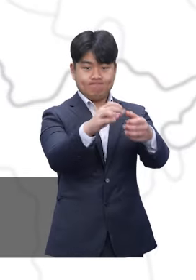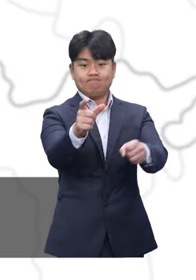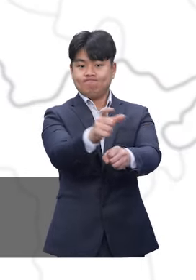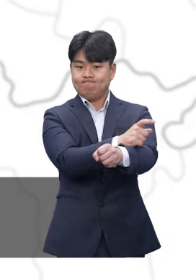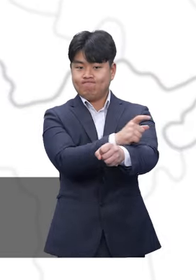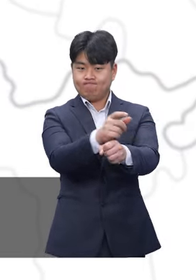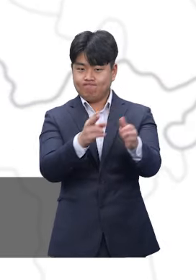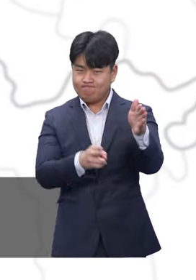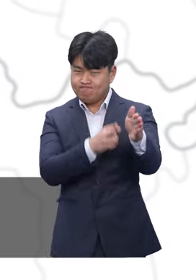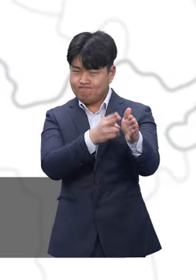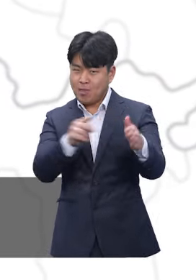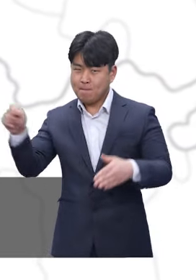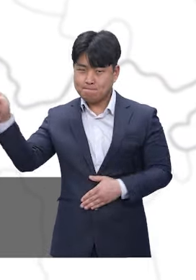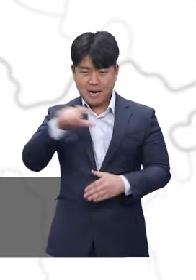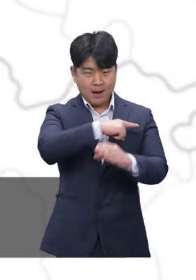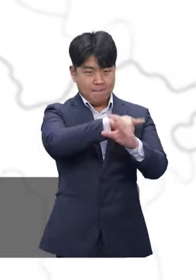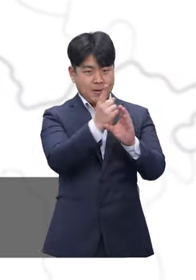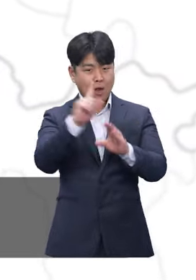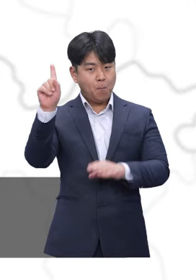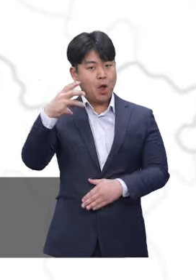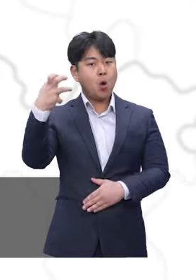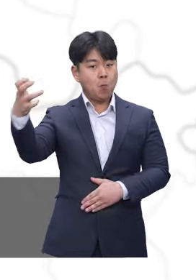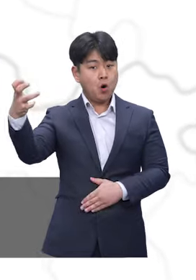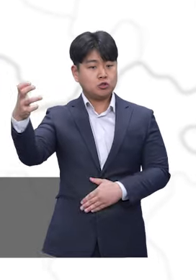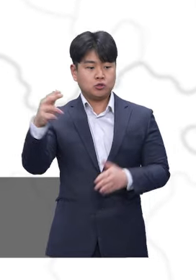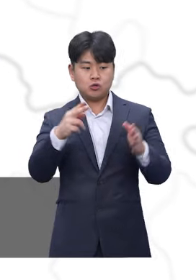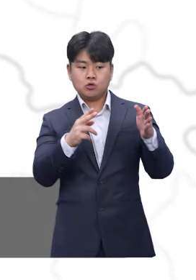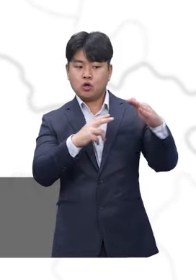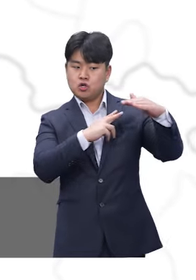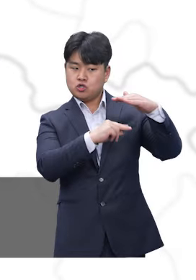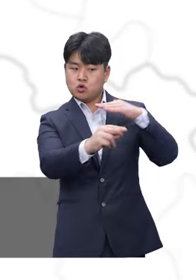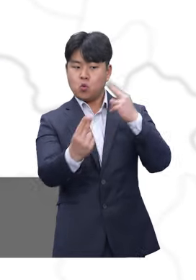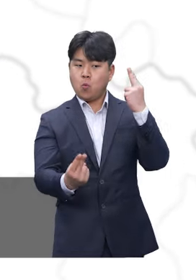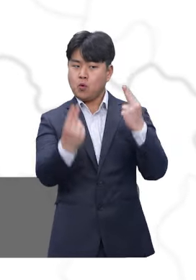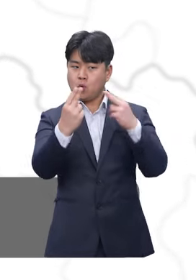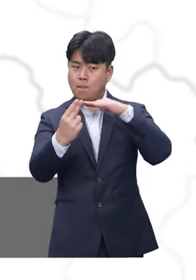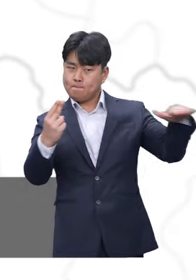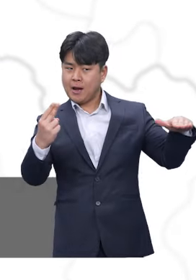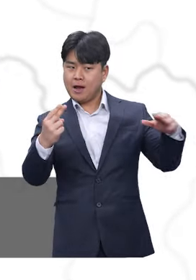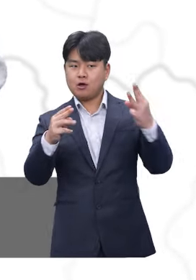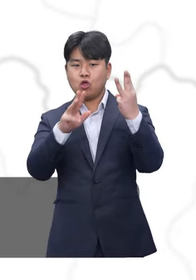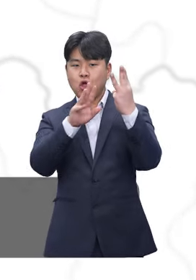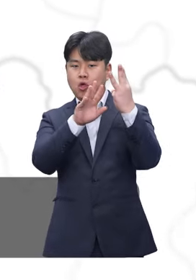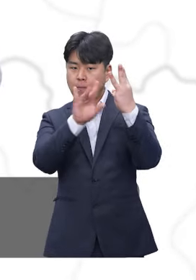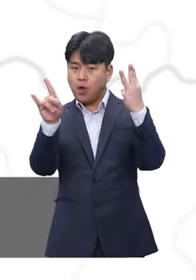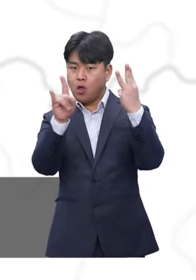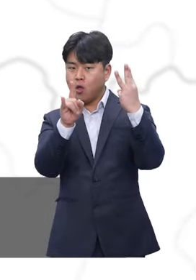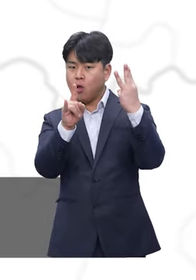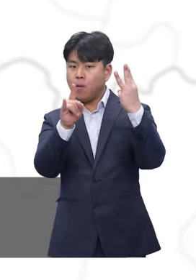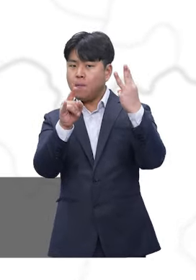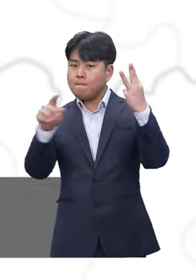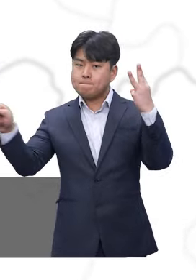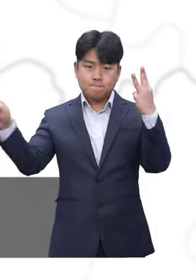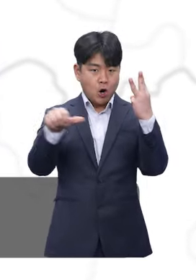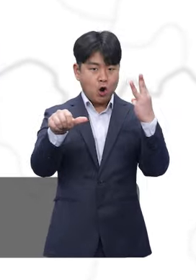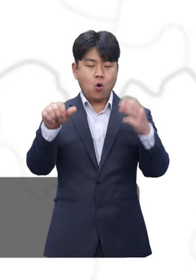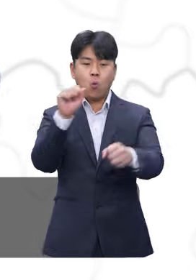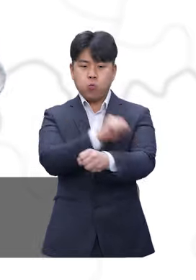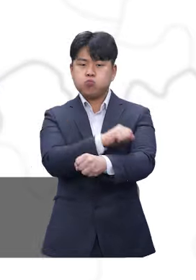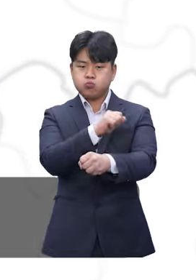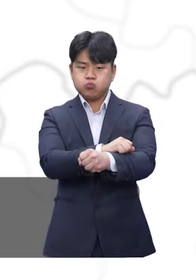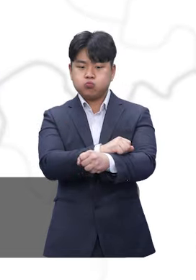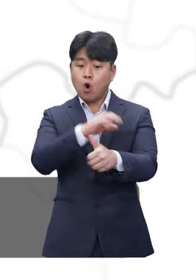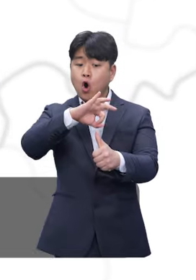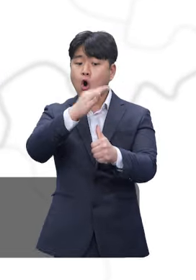시속이 180km로 지하철보다 약 3배가량 빨라 이동시간을 획기적으로 단축할 수 있는데요.